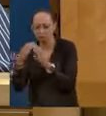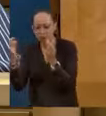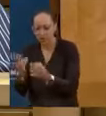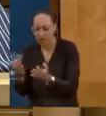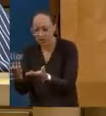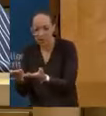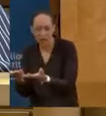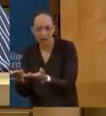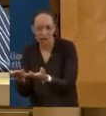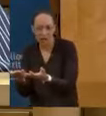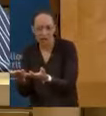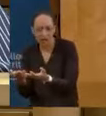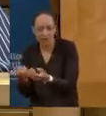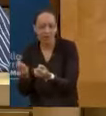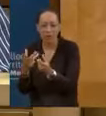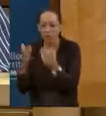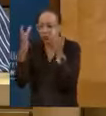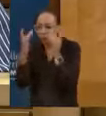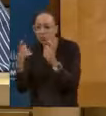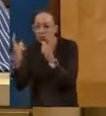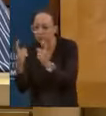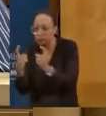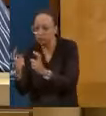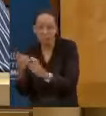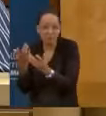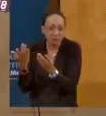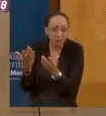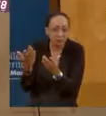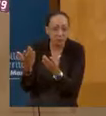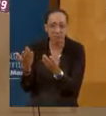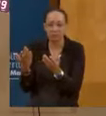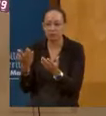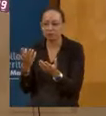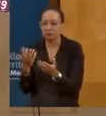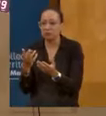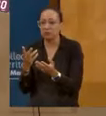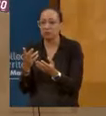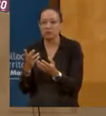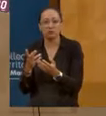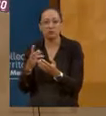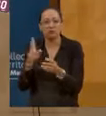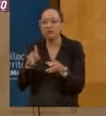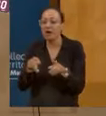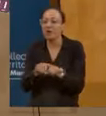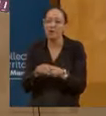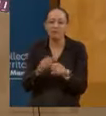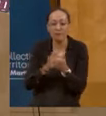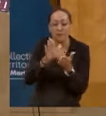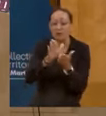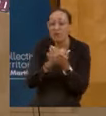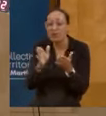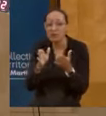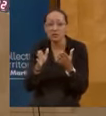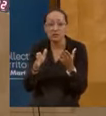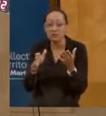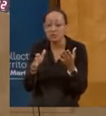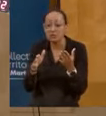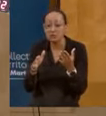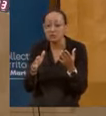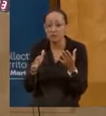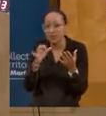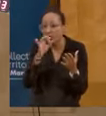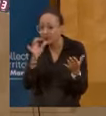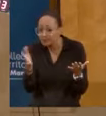diminue le budget de la culture, je ne sais pas si ça va pas rester des promesses. Donc je voulais mettre en garde contre ça